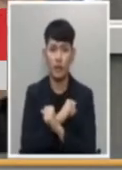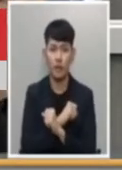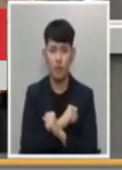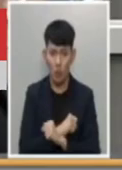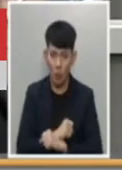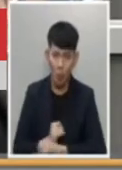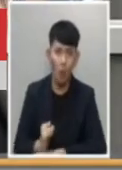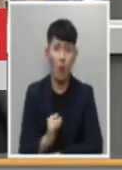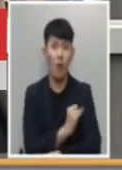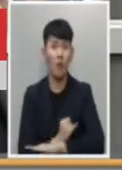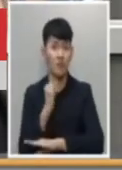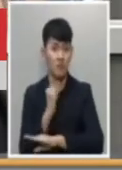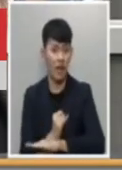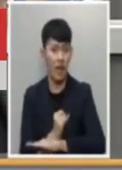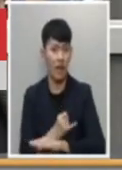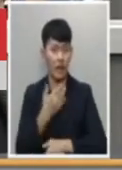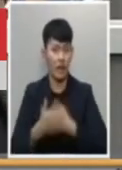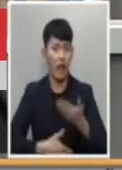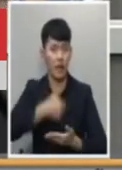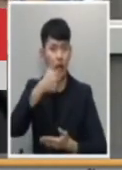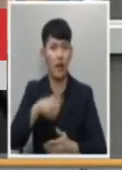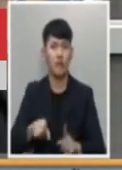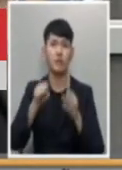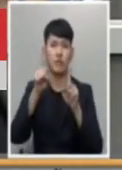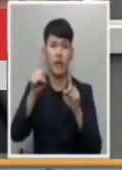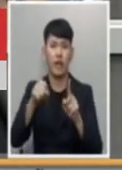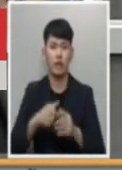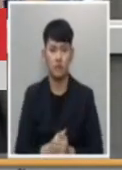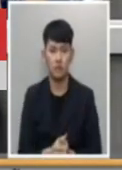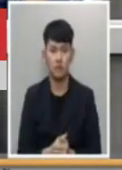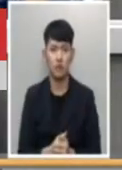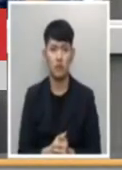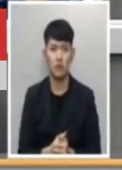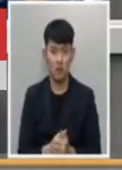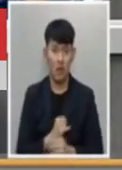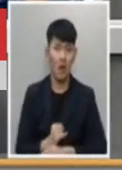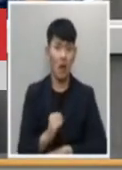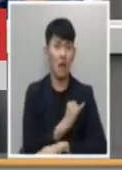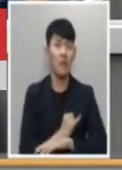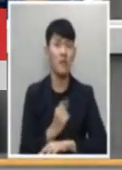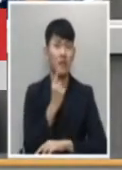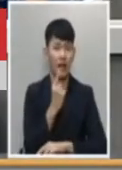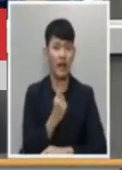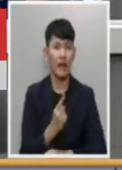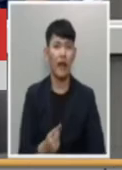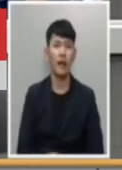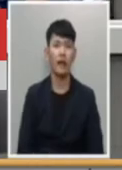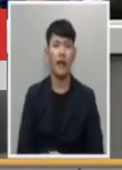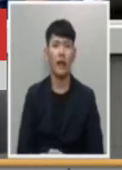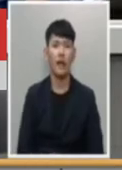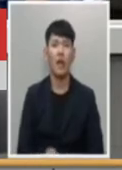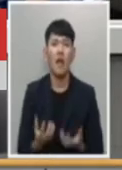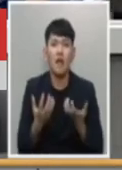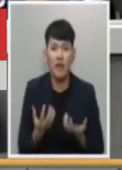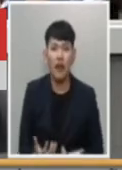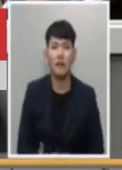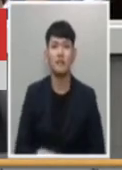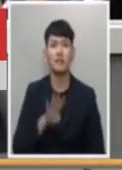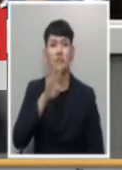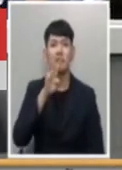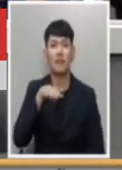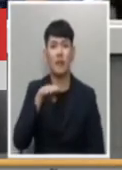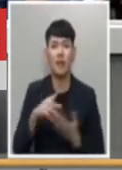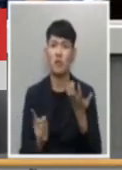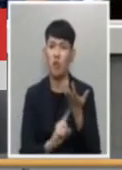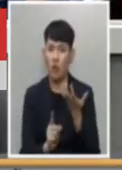ทปลูก3เดือนต่อจากนี้ไปครับเก็บเกี่ยว1ไร่ได้4ตันครับขายให้ญี่ปุ่นครับโดยการลดการใช้สารเคมี